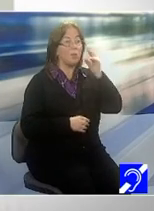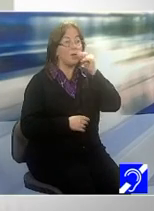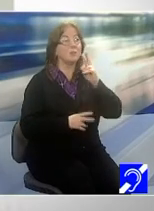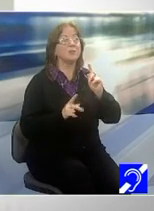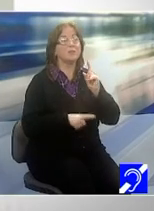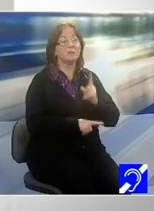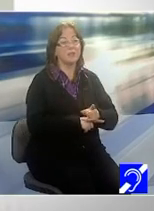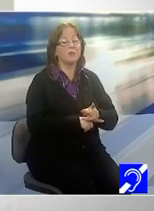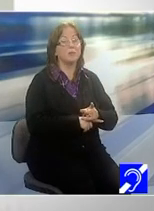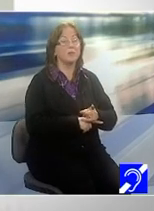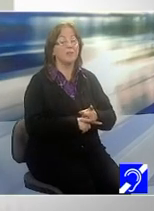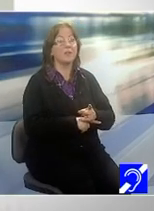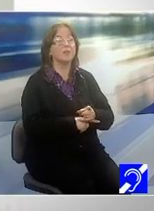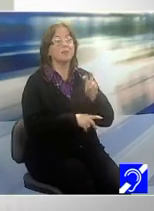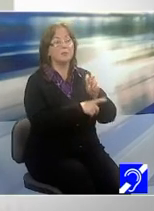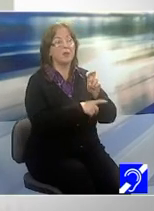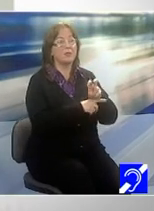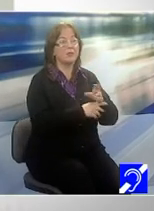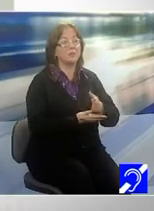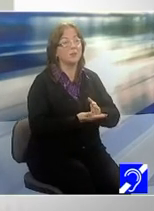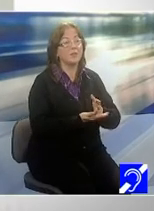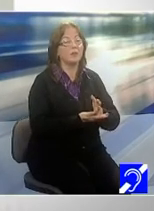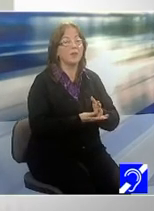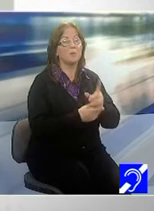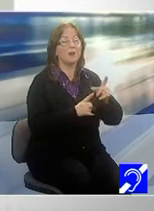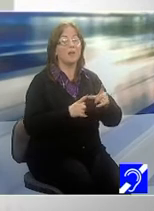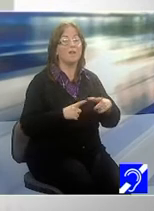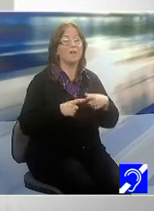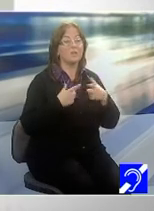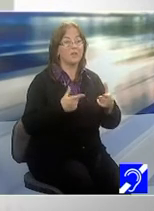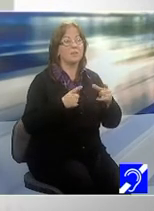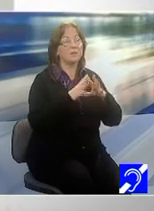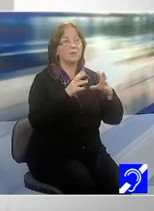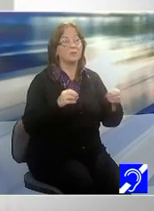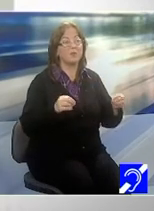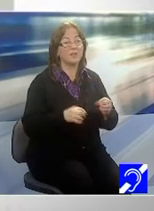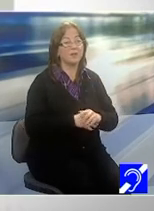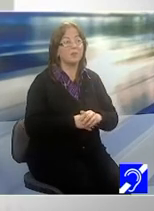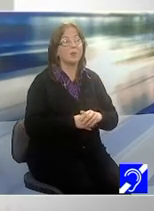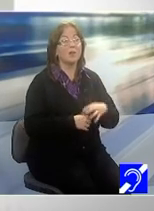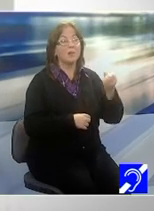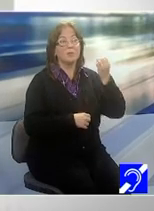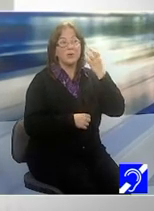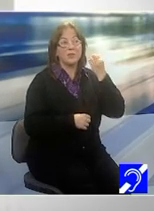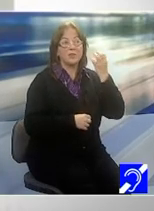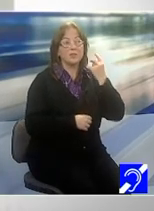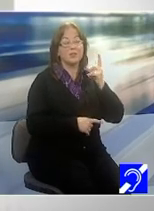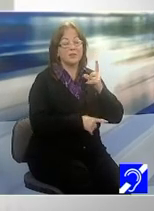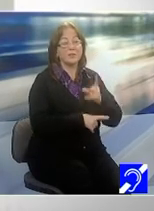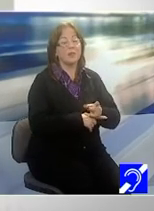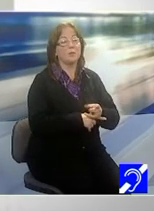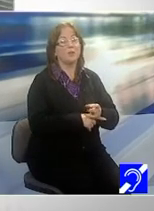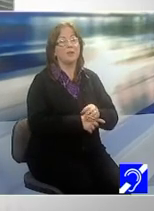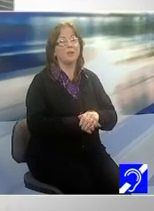oarecum mai echilibrat. Protestele sunt necesare, dar partidele și oamenii politici trebuie ținut la foc mărunt constant. Și cum să facem